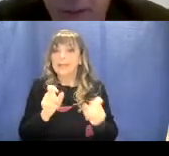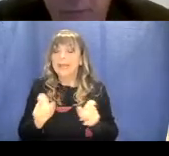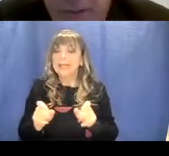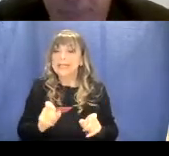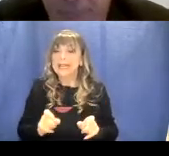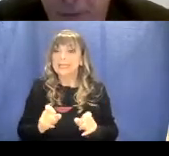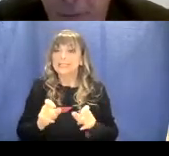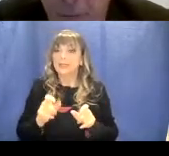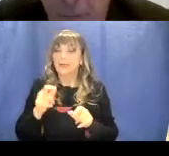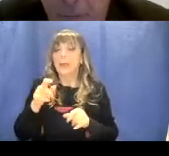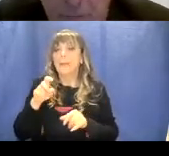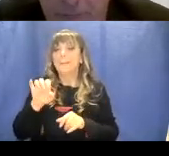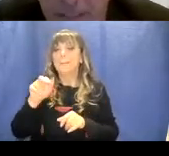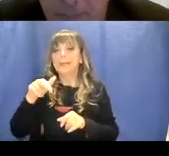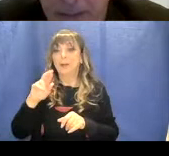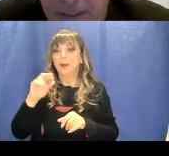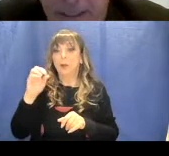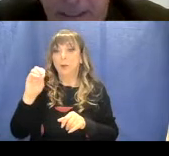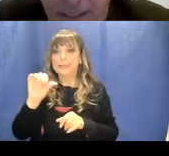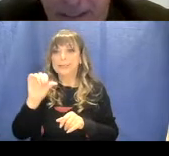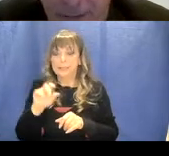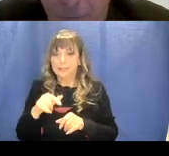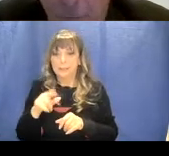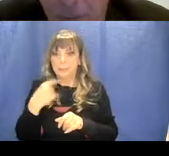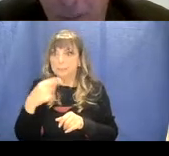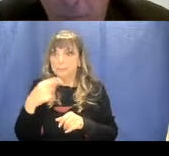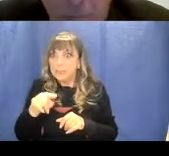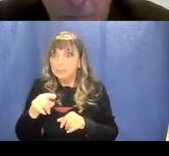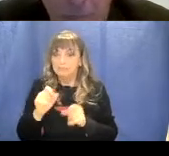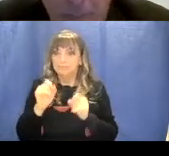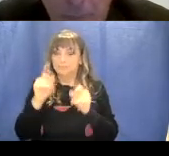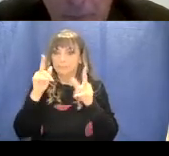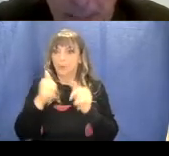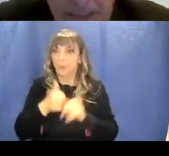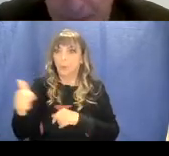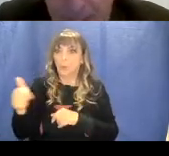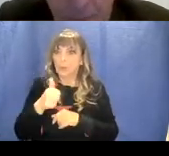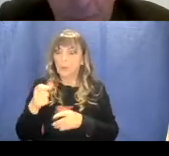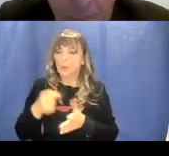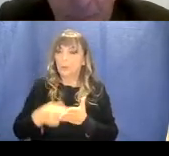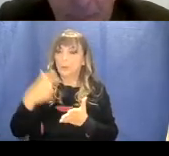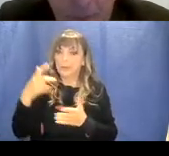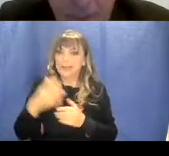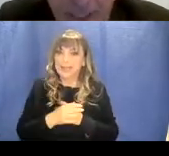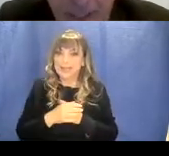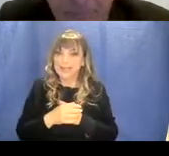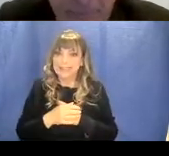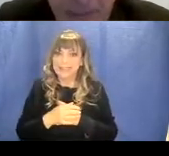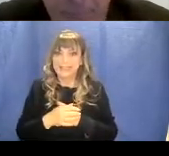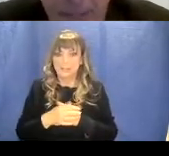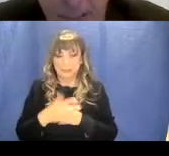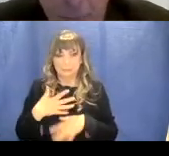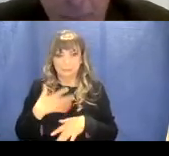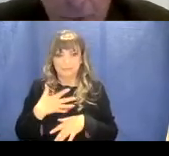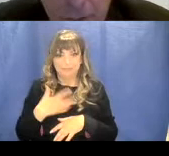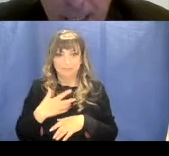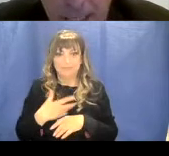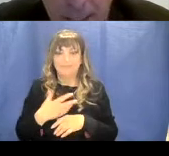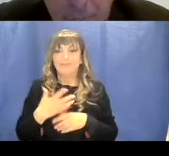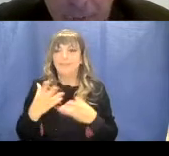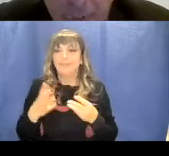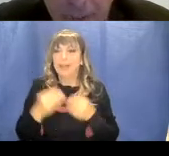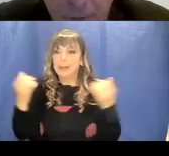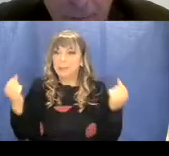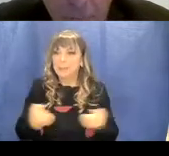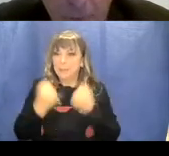questo è un fatto veramente unico importante ecco qui mi fa piacere fare la pubblicità a